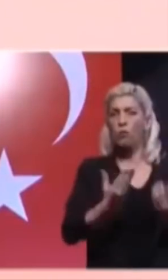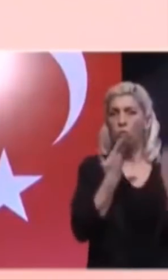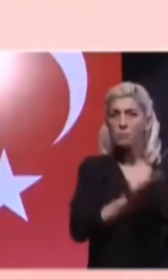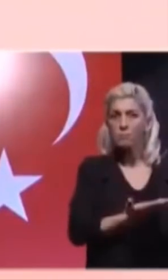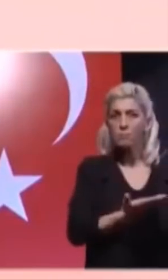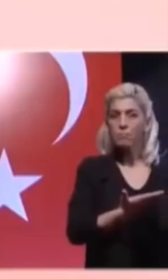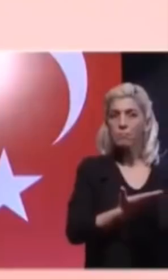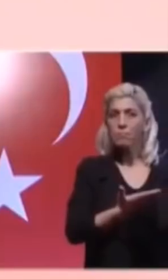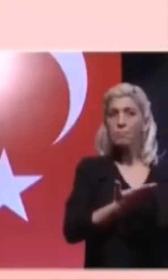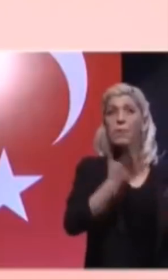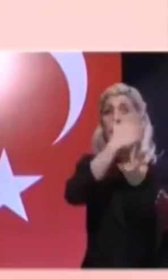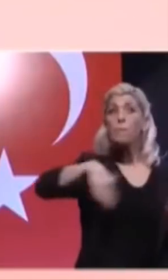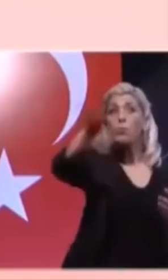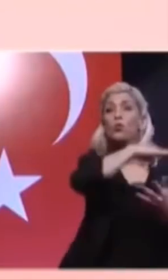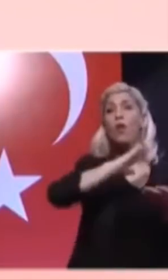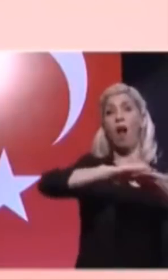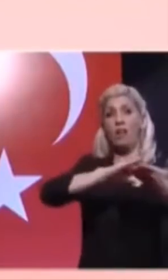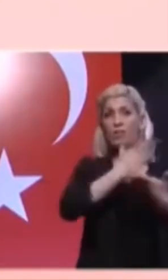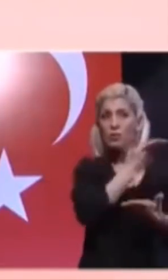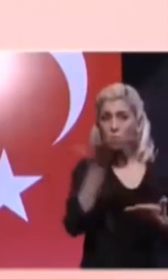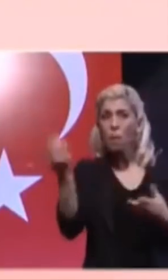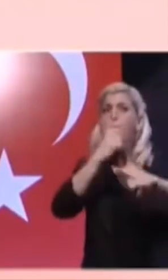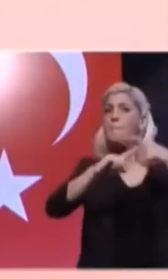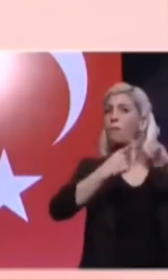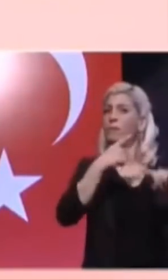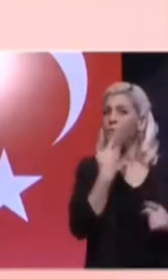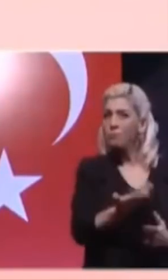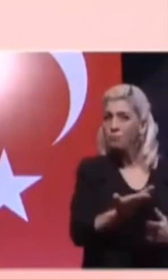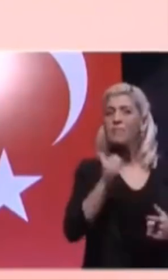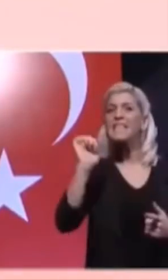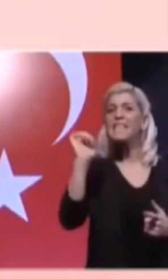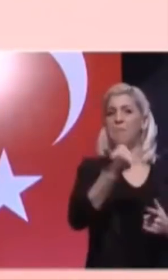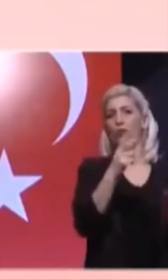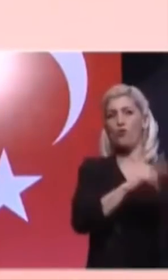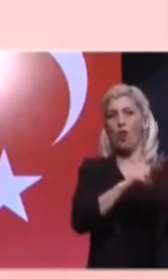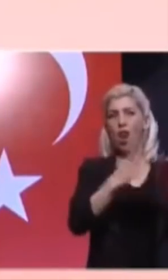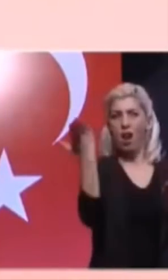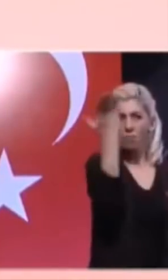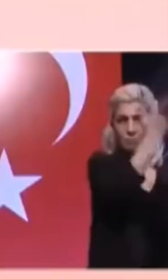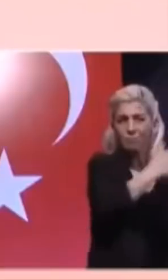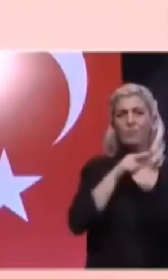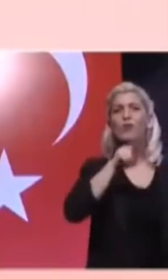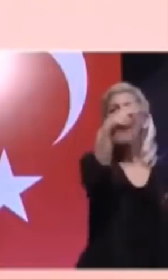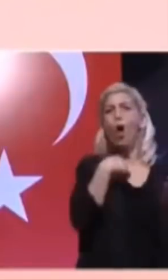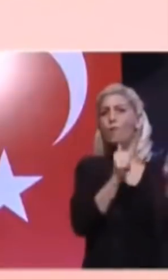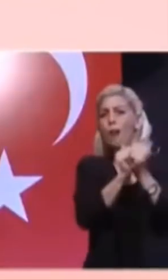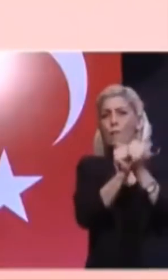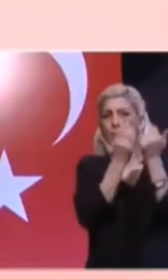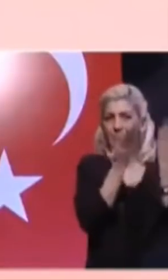konuklarımız, buraya gelmiş olan bizim partimizden ve öteki partilerden gelmiş olan ve başka